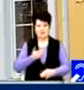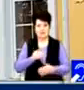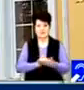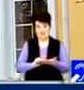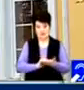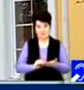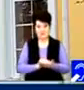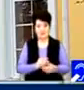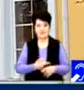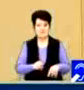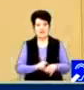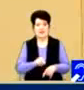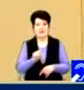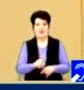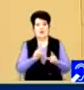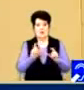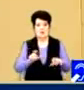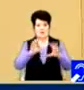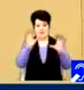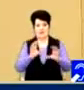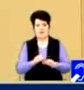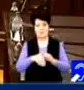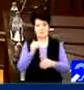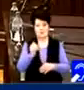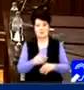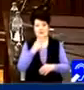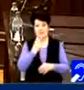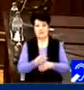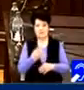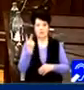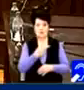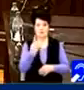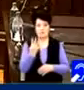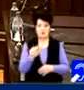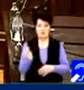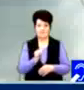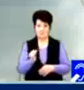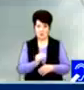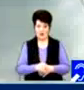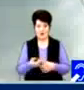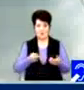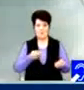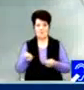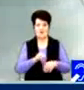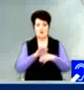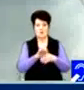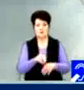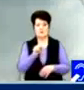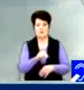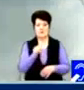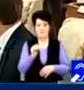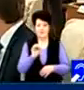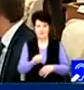sâmbătă Curtea Constituțională va examina legalitatea scrutinului parlamentar din 24 februarie guvernul condus de Pavel